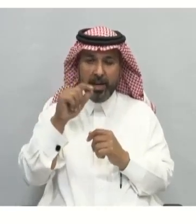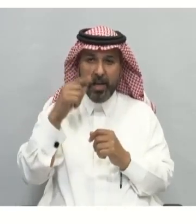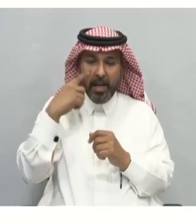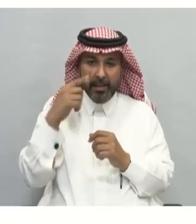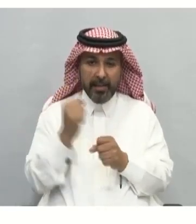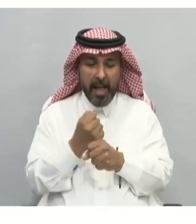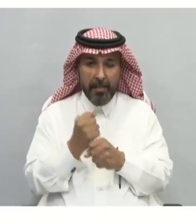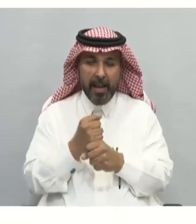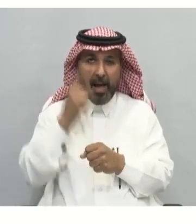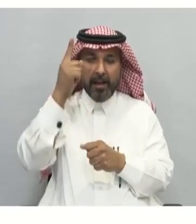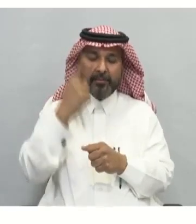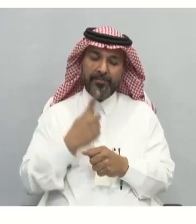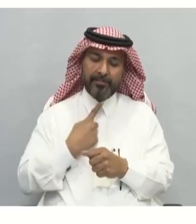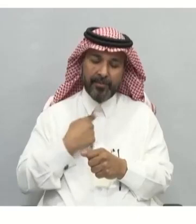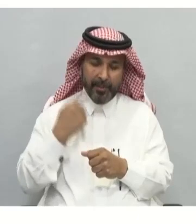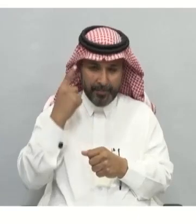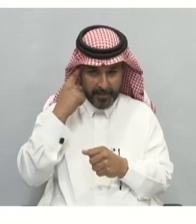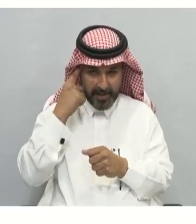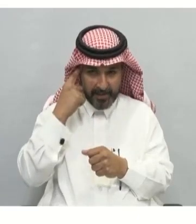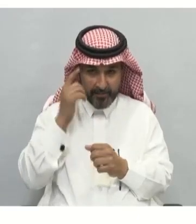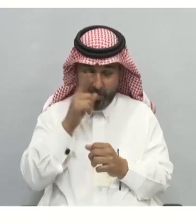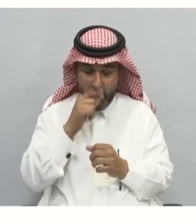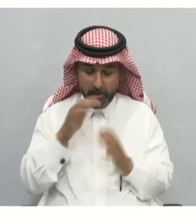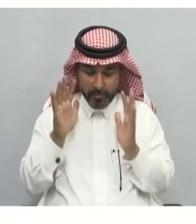امامكم والحديث عند